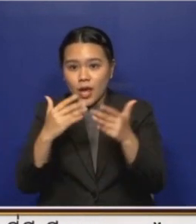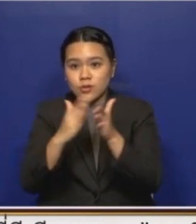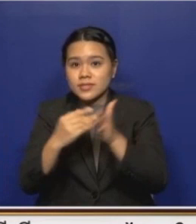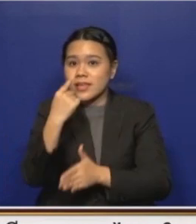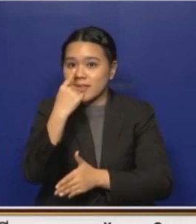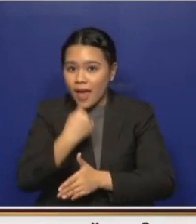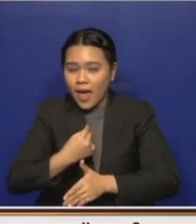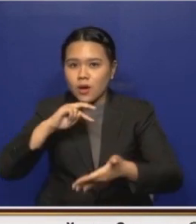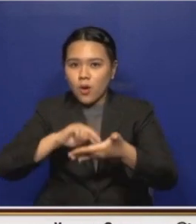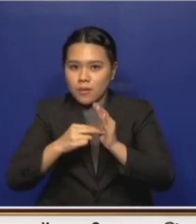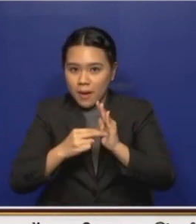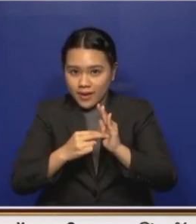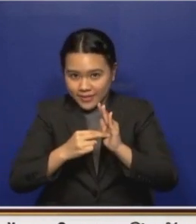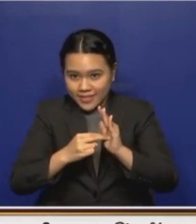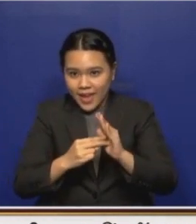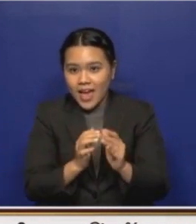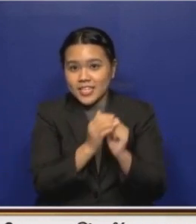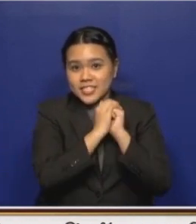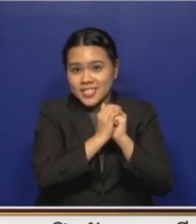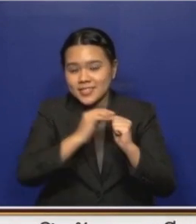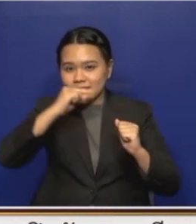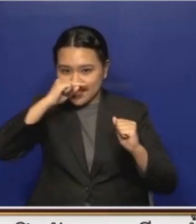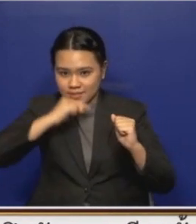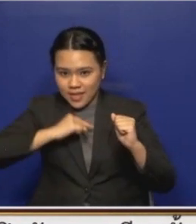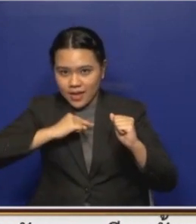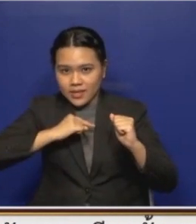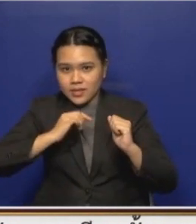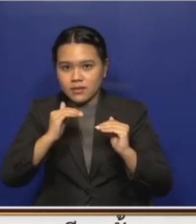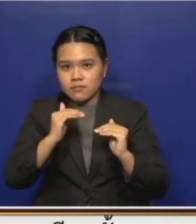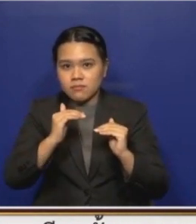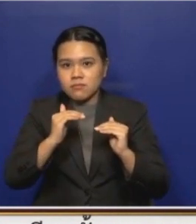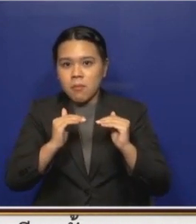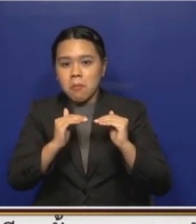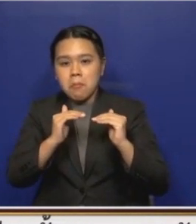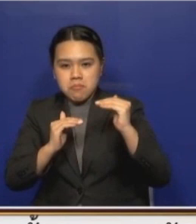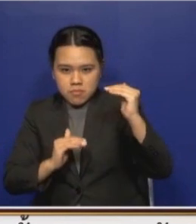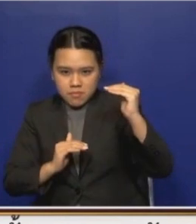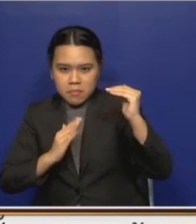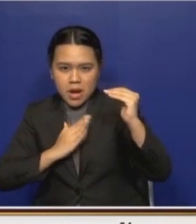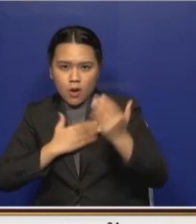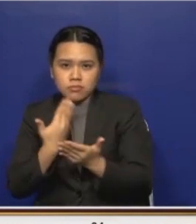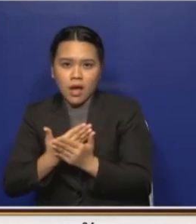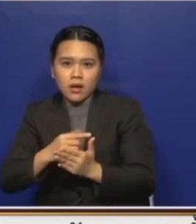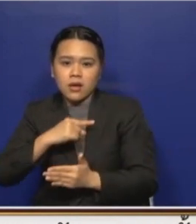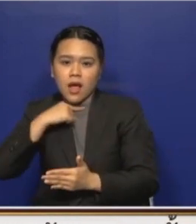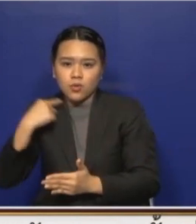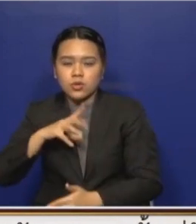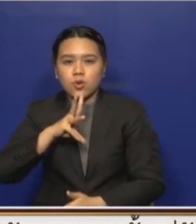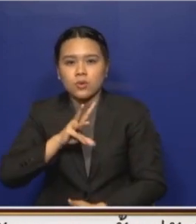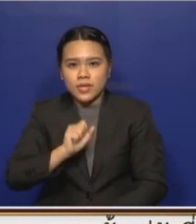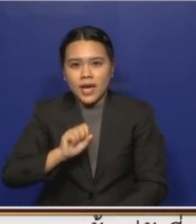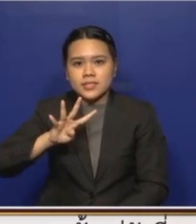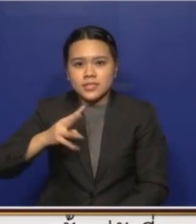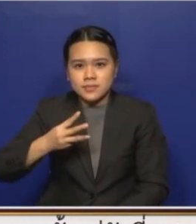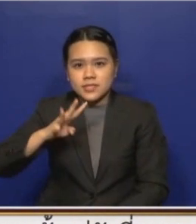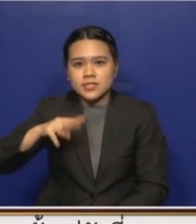644,000 ล้านฮะถามว่าเป็นความผิดอะไรของจีนหรือเปล่าเปล่าฮะก็เราสู้เขาไม่ได้เองฮะสินค้าเราไม่มีคุณภา